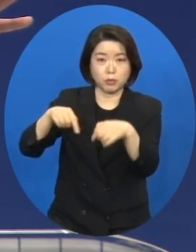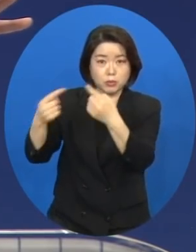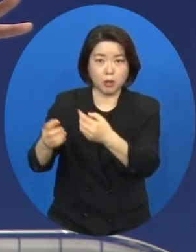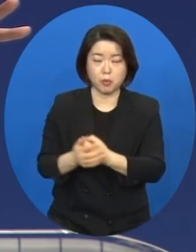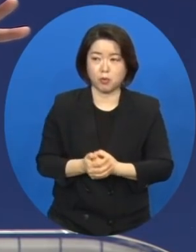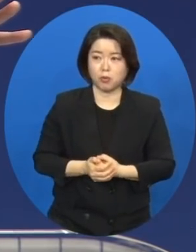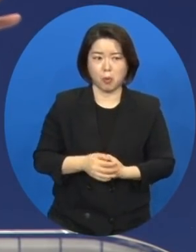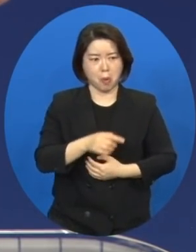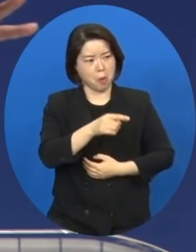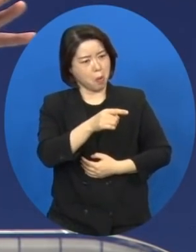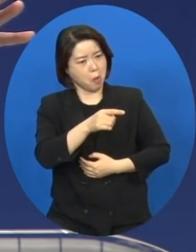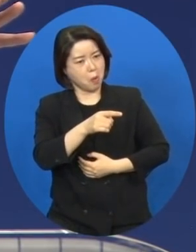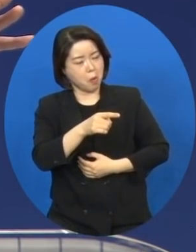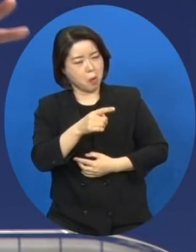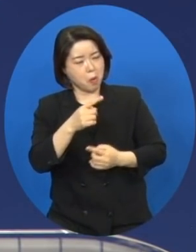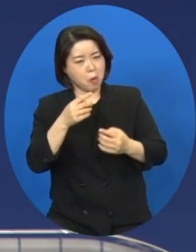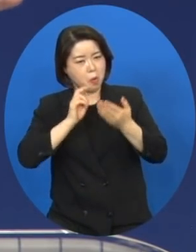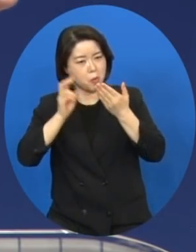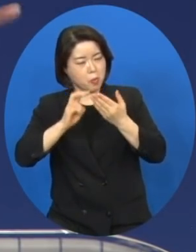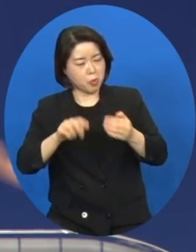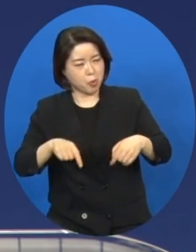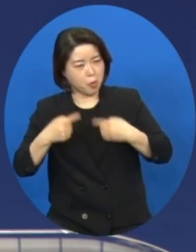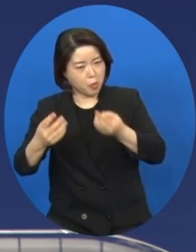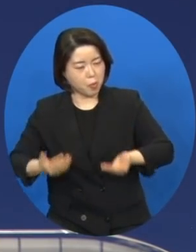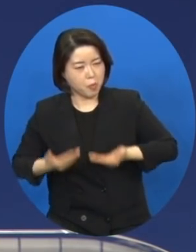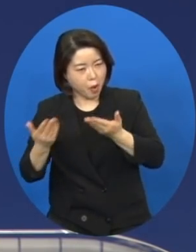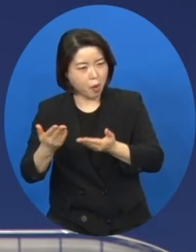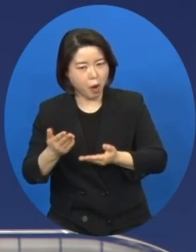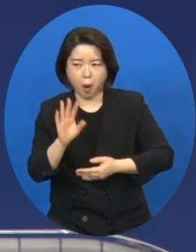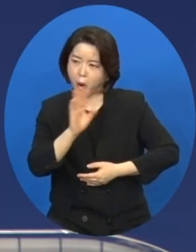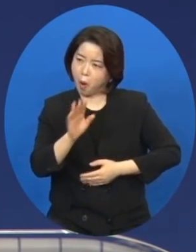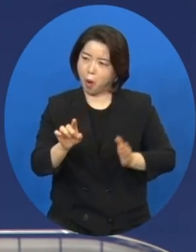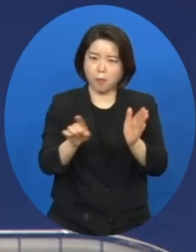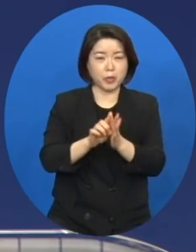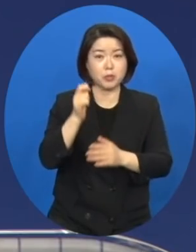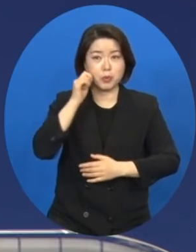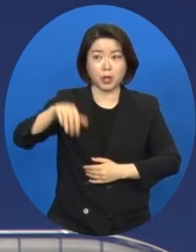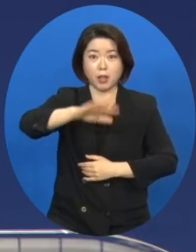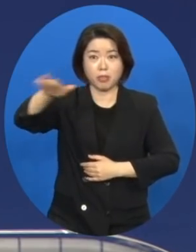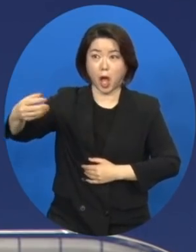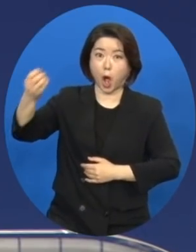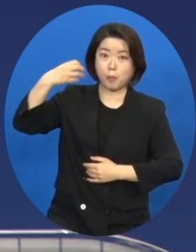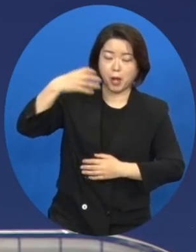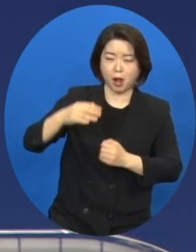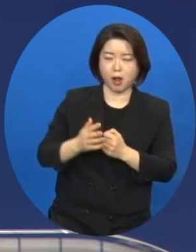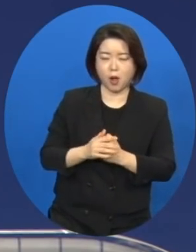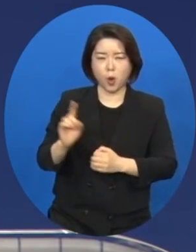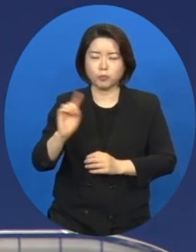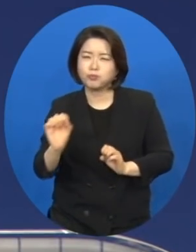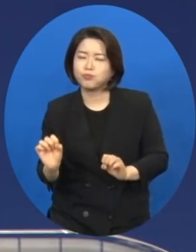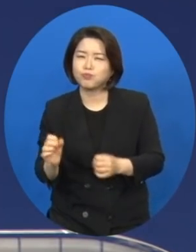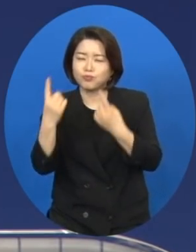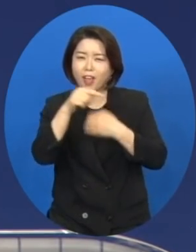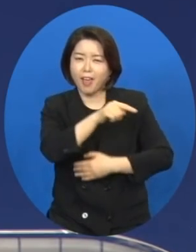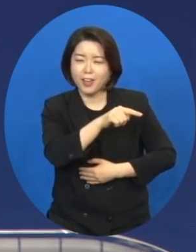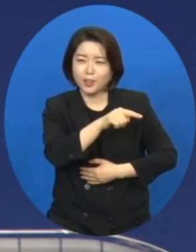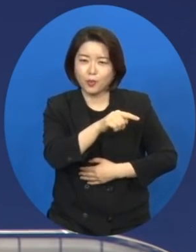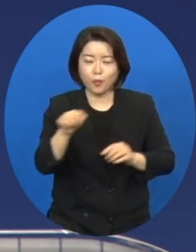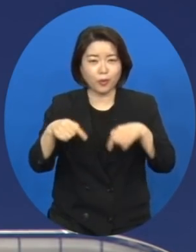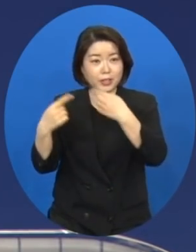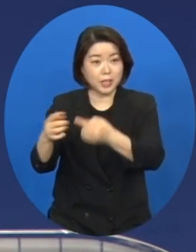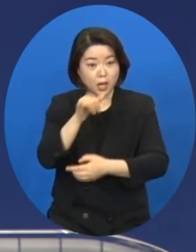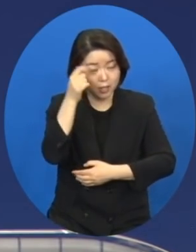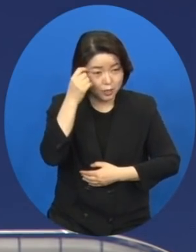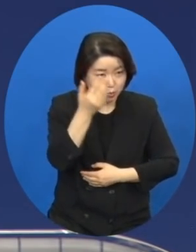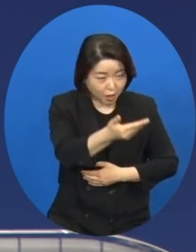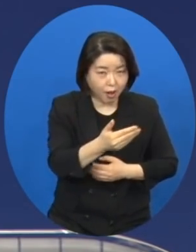리가 없다, 그분이 성가대를 설 리가 없다, 믿겨지지 않는다 그런 얘기를 하세요. 그래서 저도 궁금했습니다. 어떤 계기로 성가대에 서셨습니까?